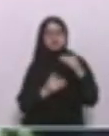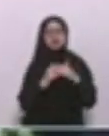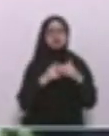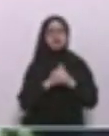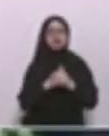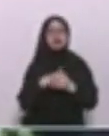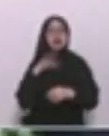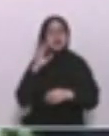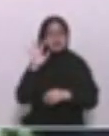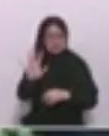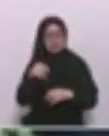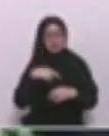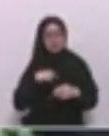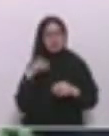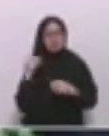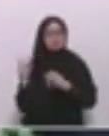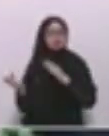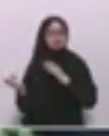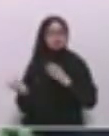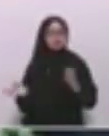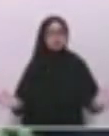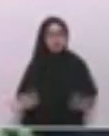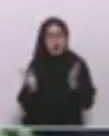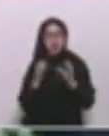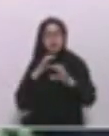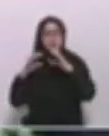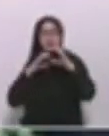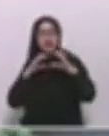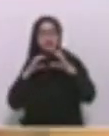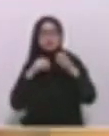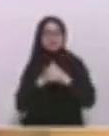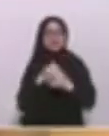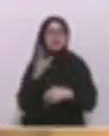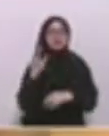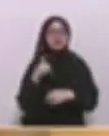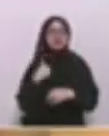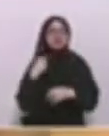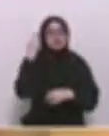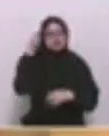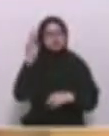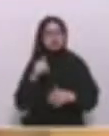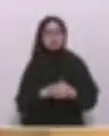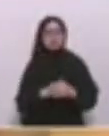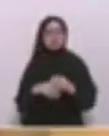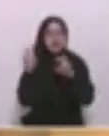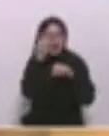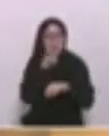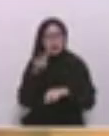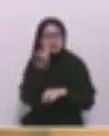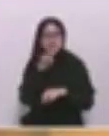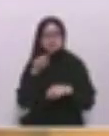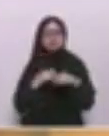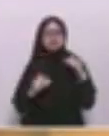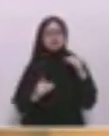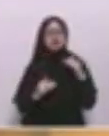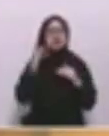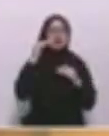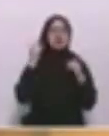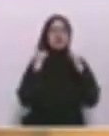bangun komunikasi yang baik dengan provinsi untuk mencari solusi yang terbaik dalam rangka untuk ee pengawasan sekaligus penengakan aduan di